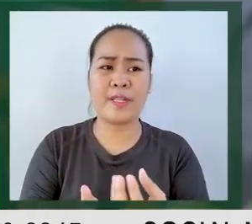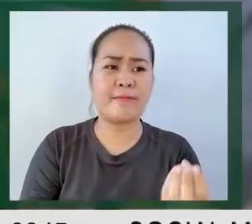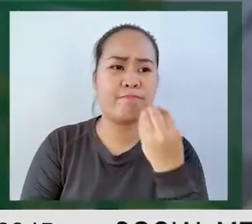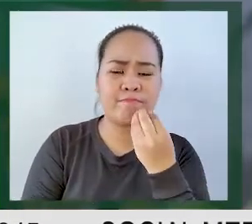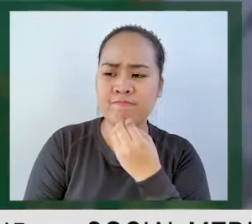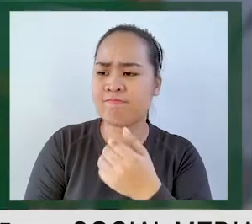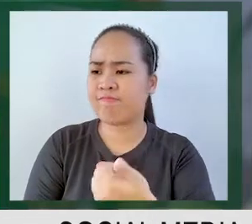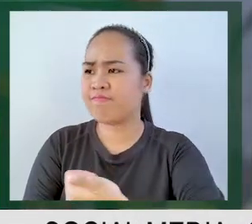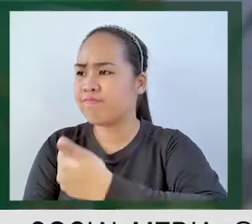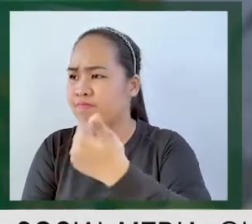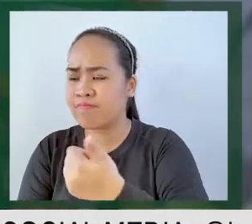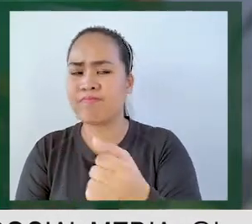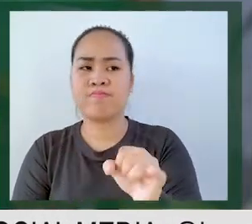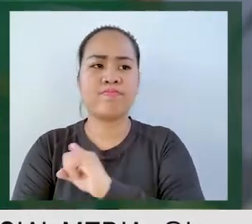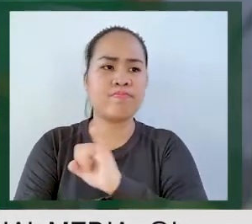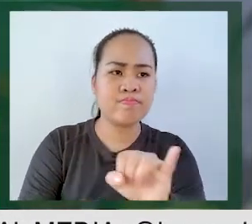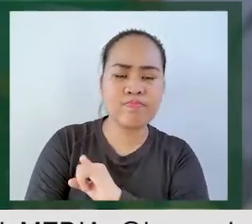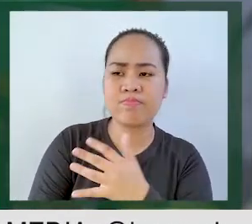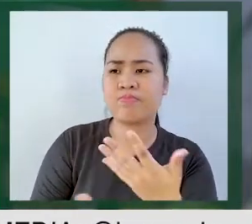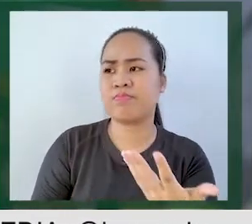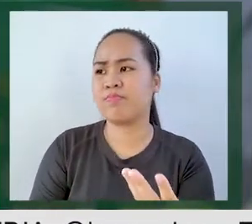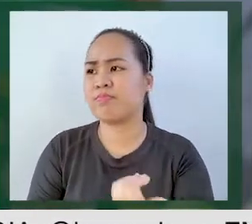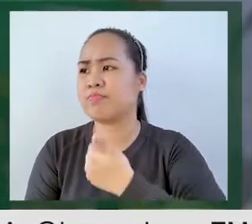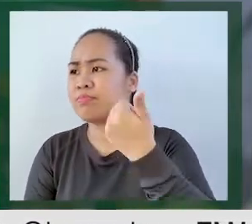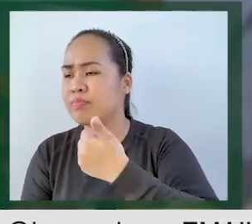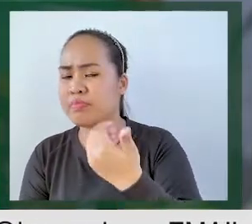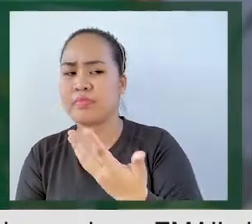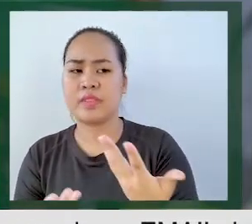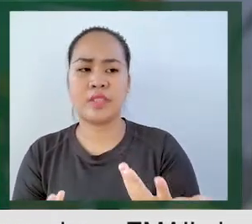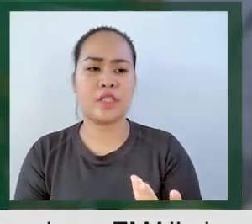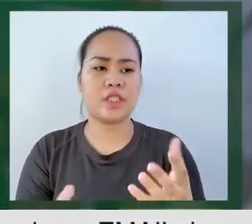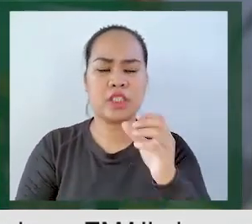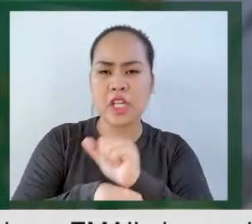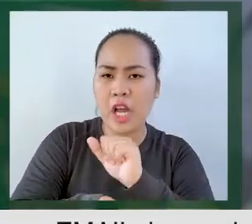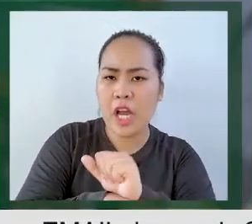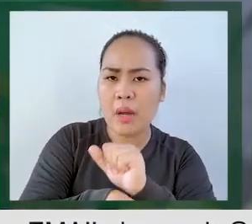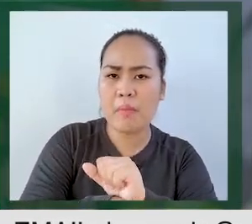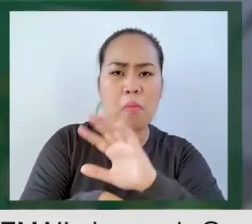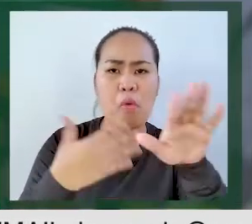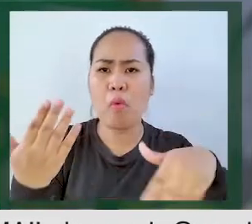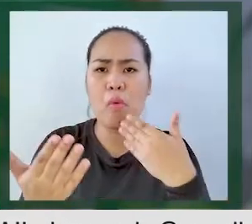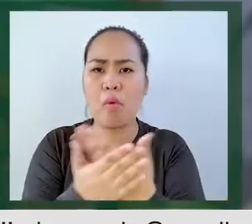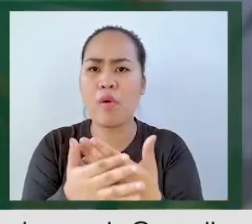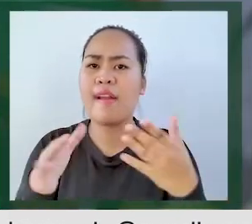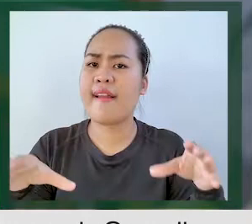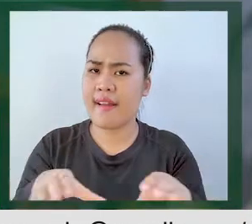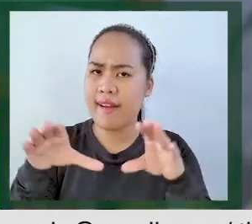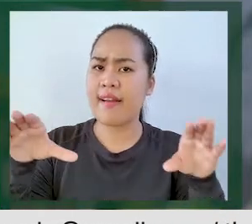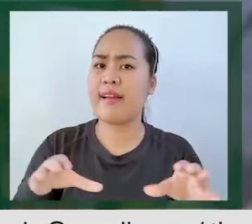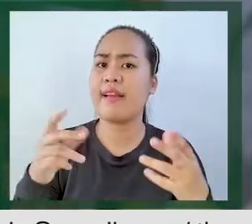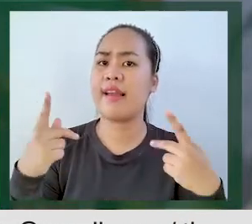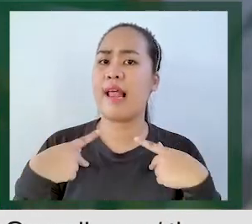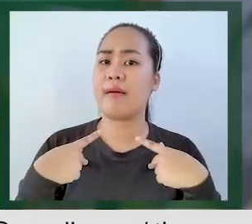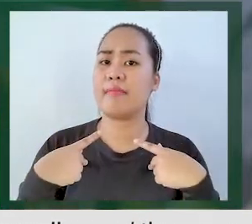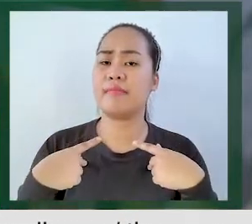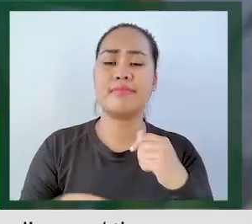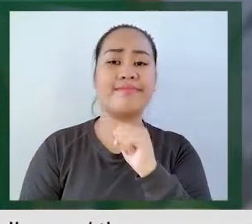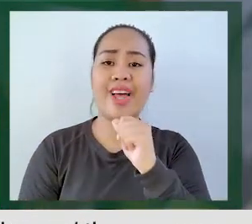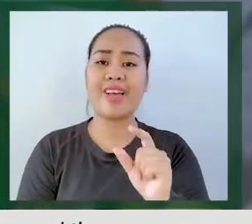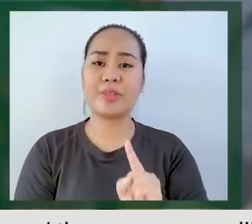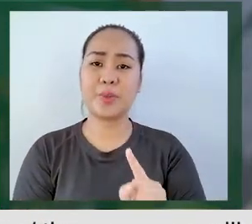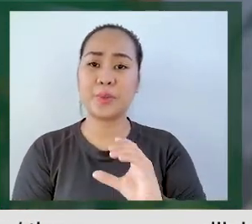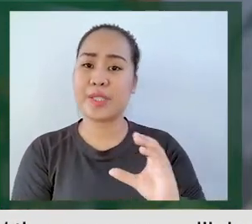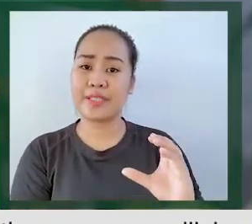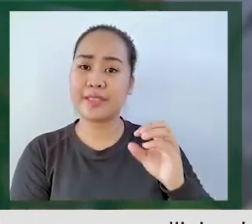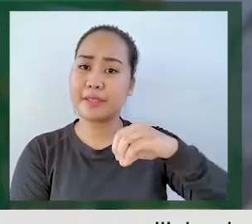na that are providing jobs and consumerism ay operational, no? Hindi man